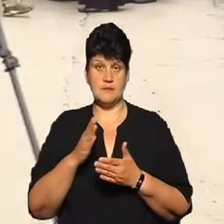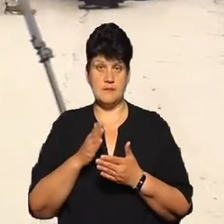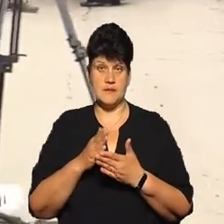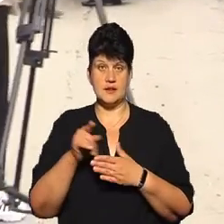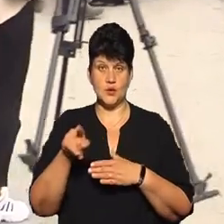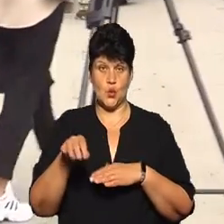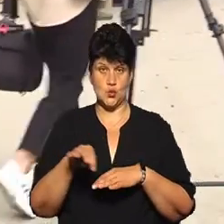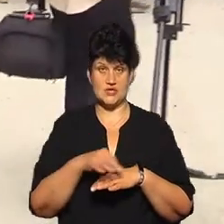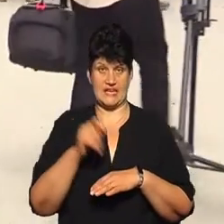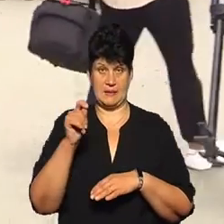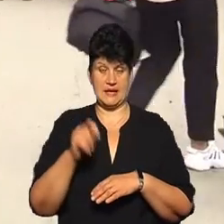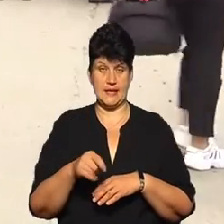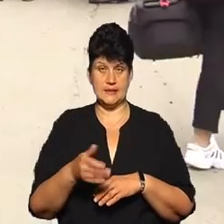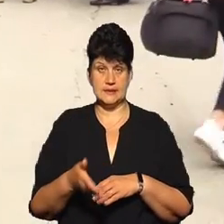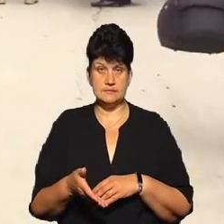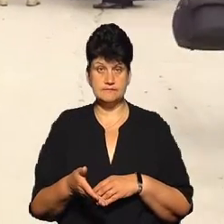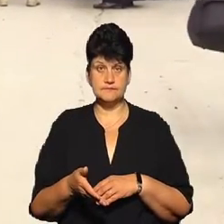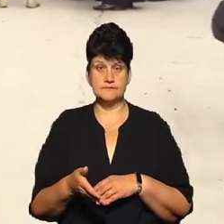приїхати,